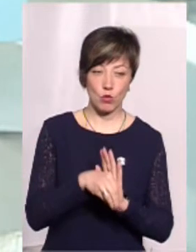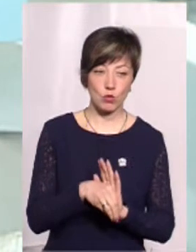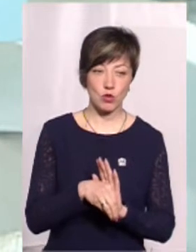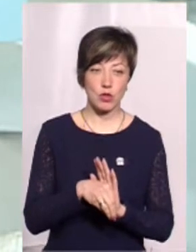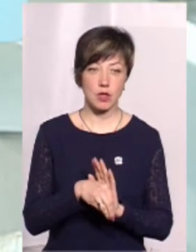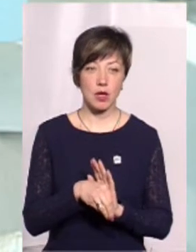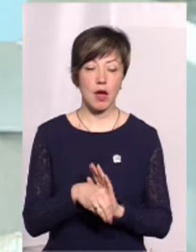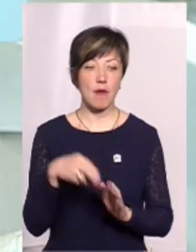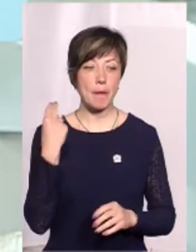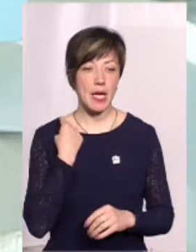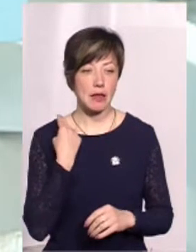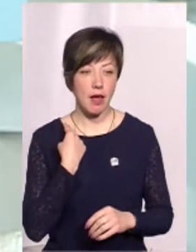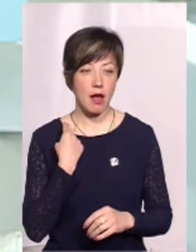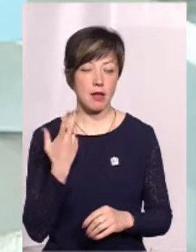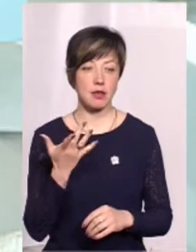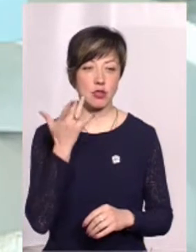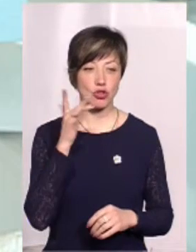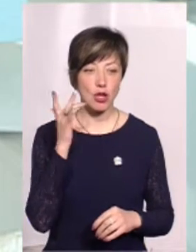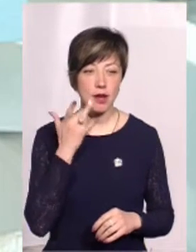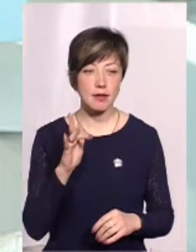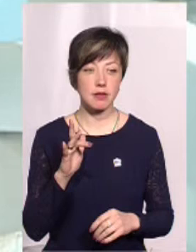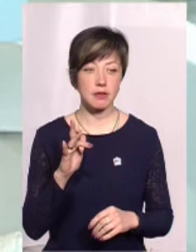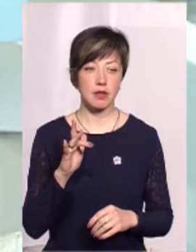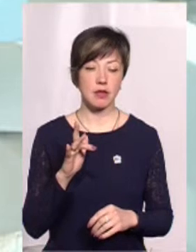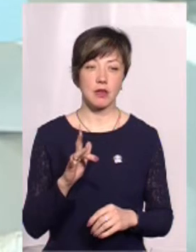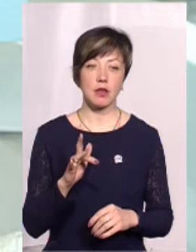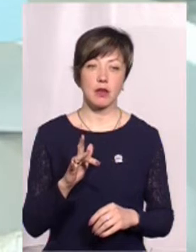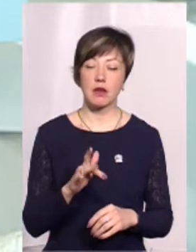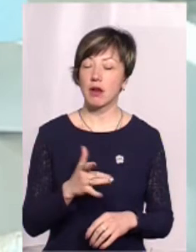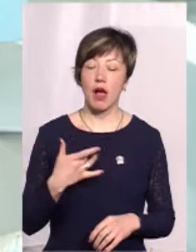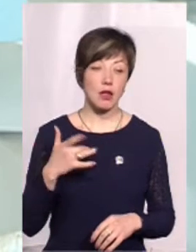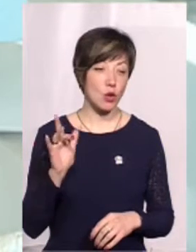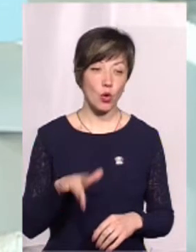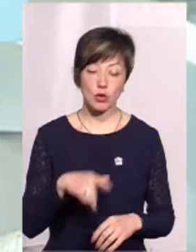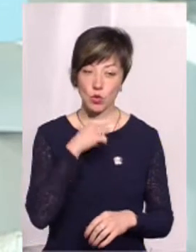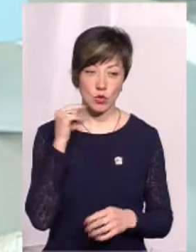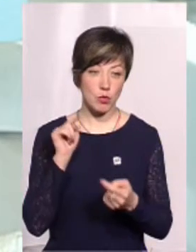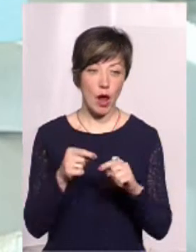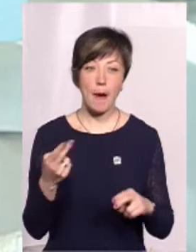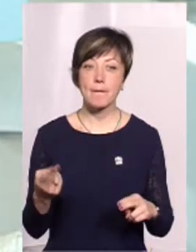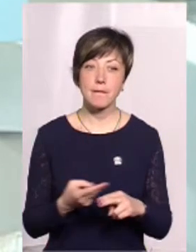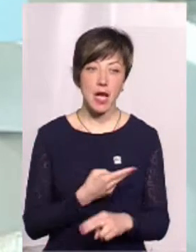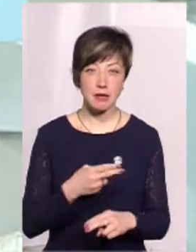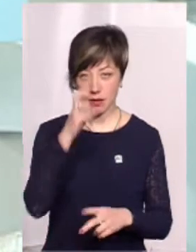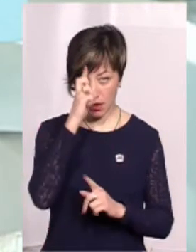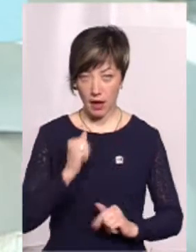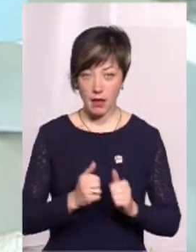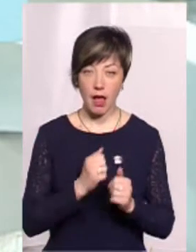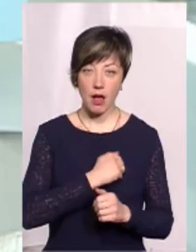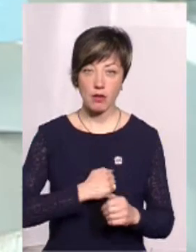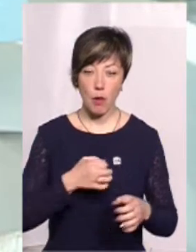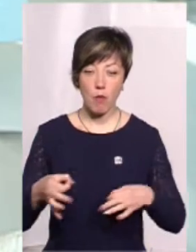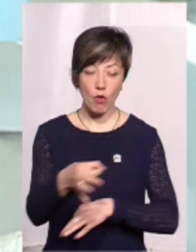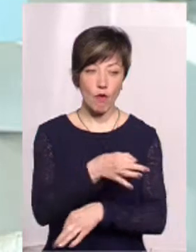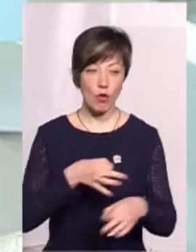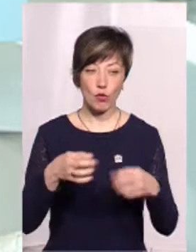туди Великої Британії, Сполучених Штатів. Ще раз повторю, категорично, а без країни-агресора проводити